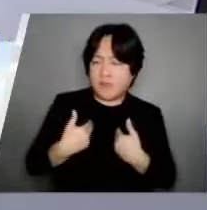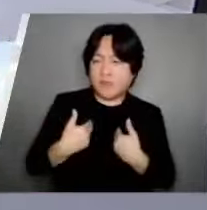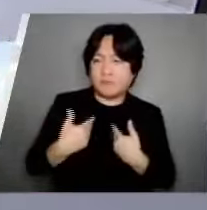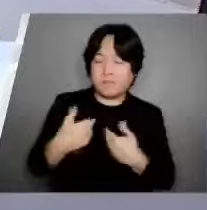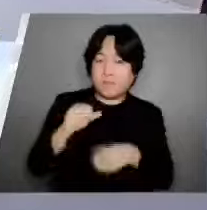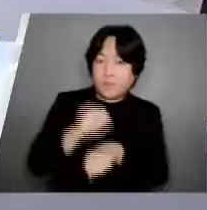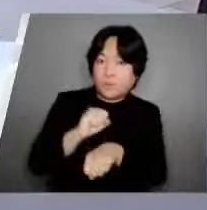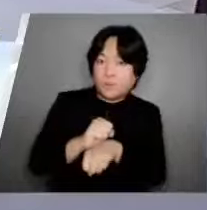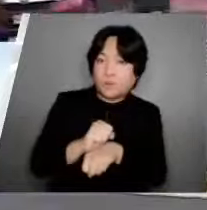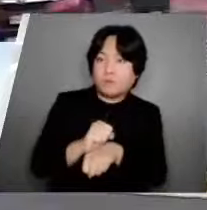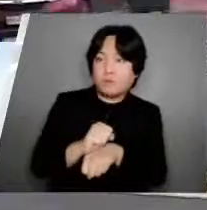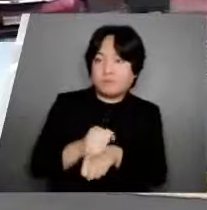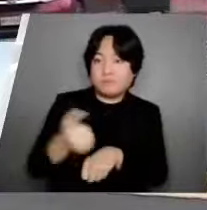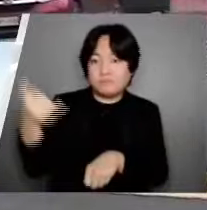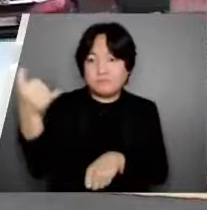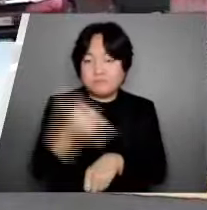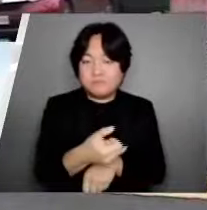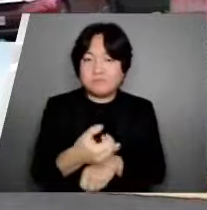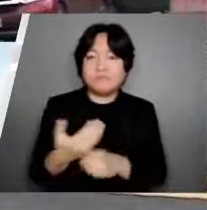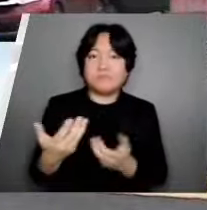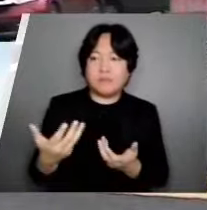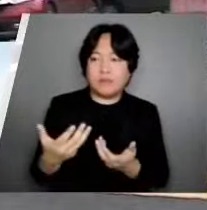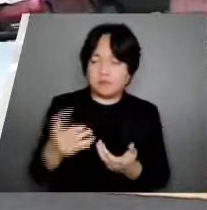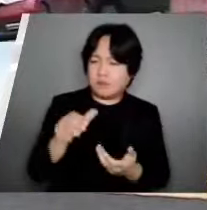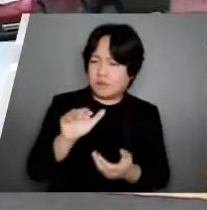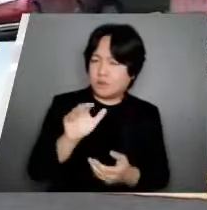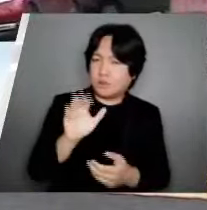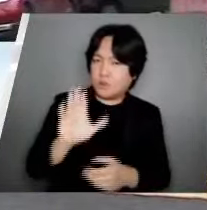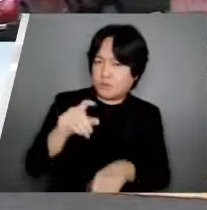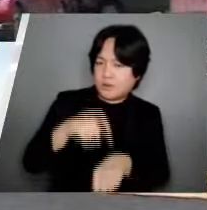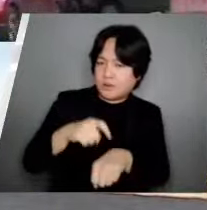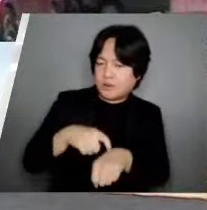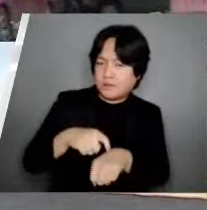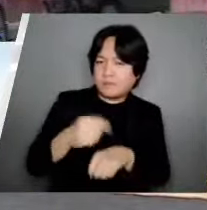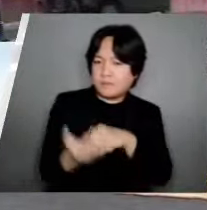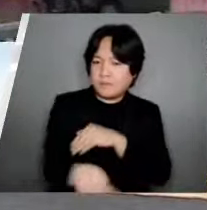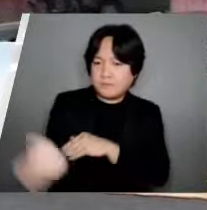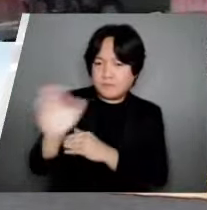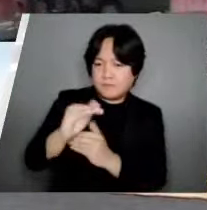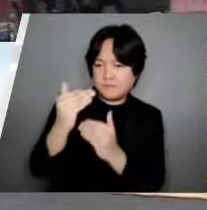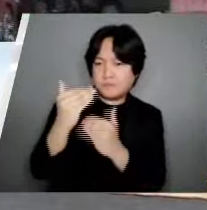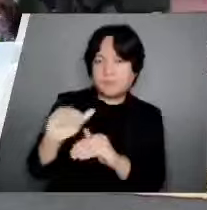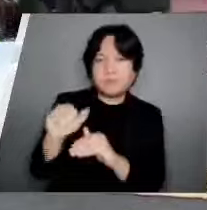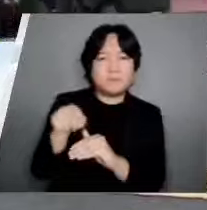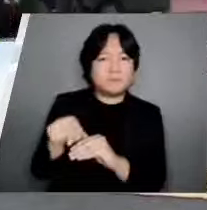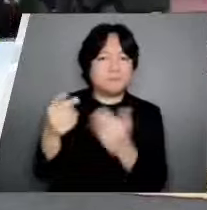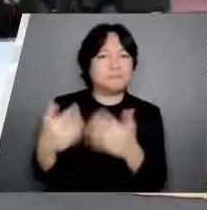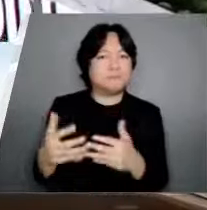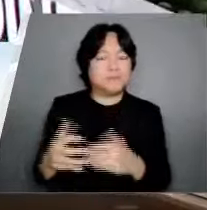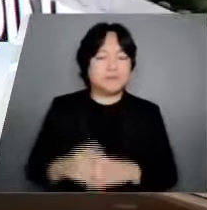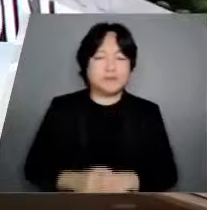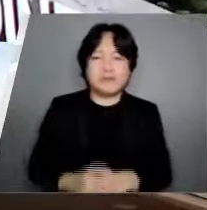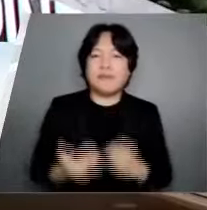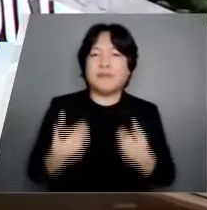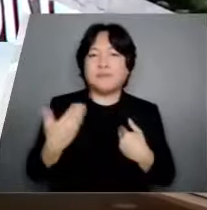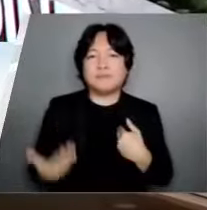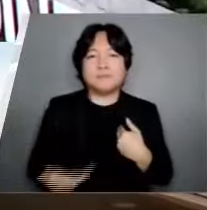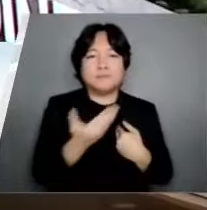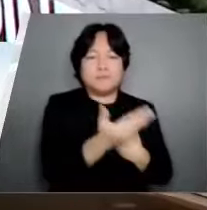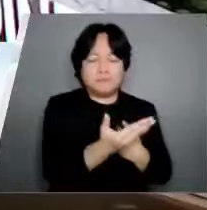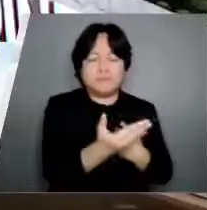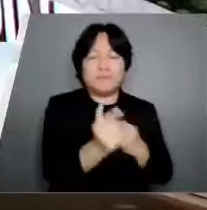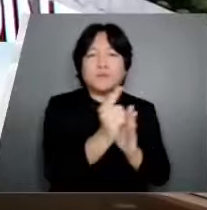sa kanilang work hours. Sa Senado naman, merong Workers' Rest Law o Senate Bill 2475. Sa ilalim